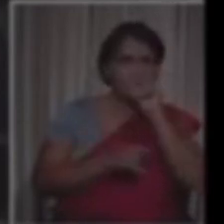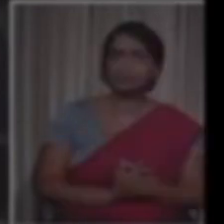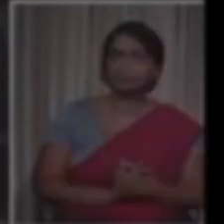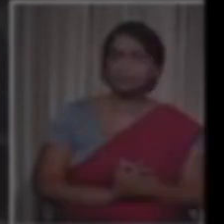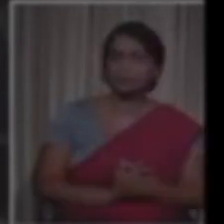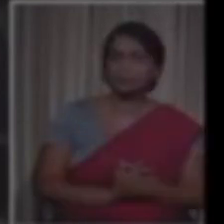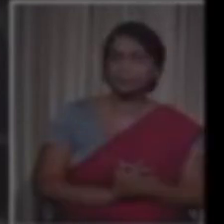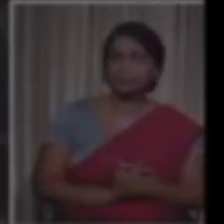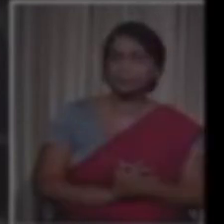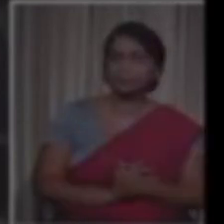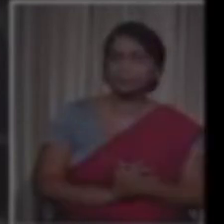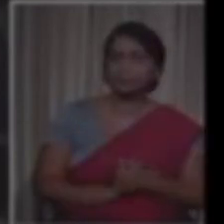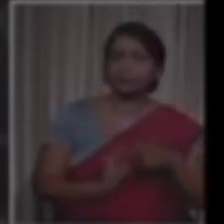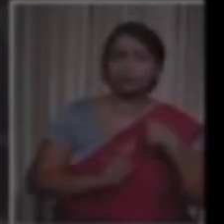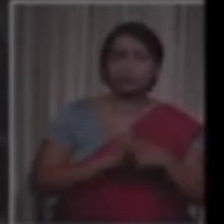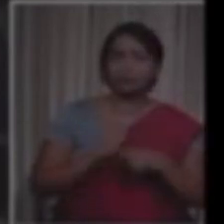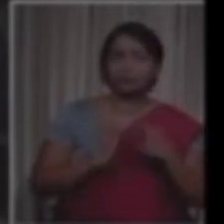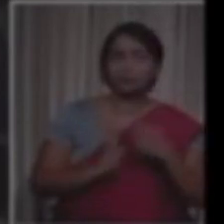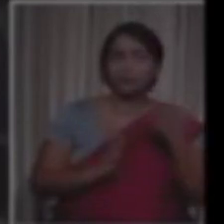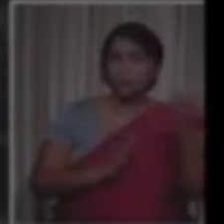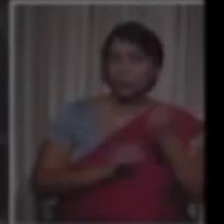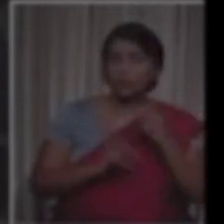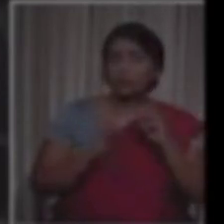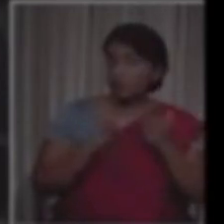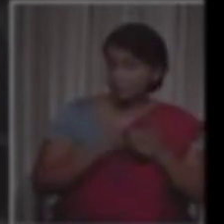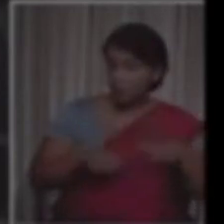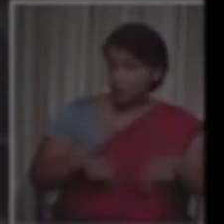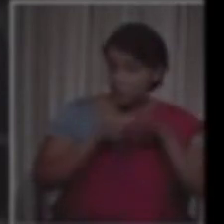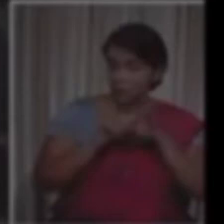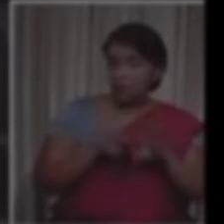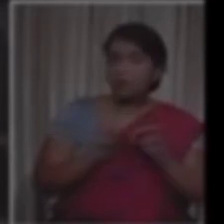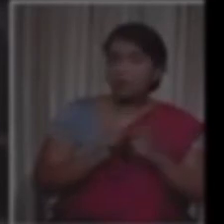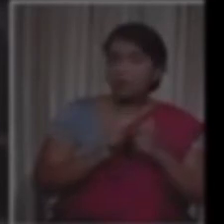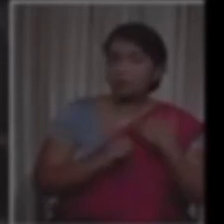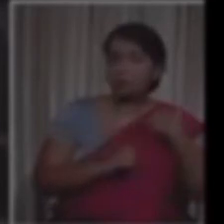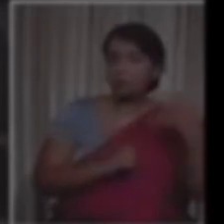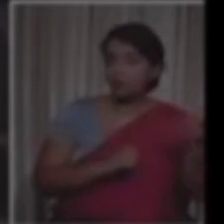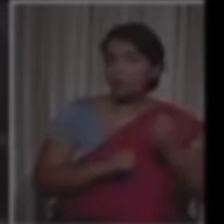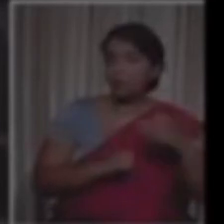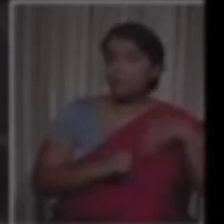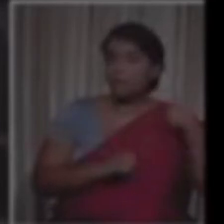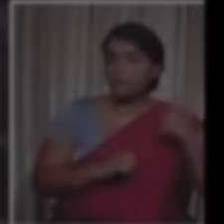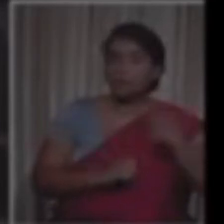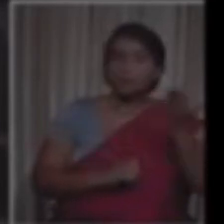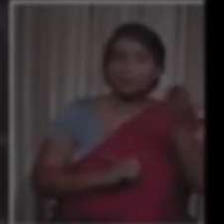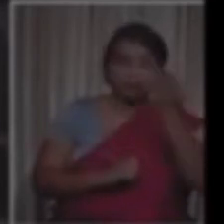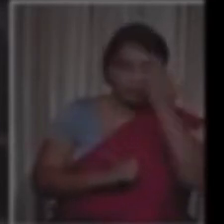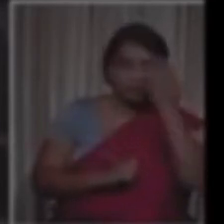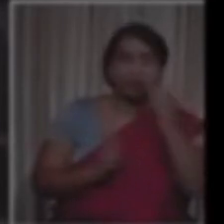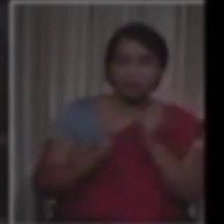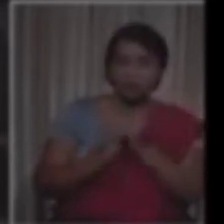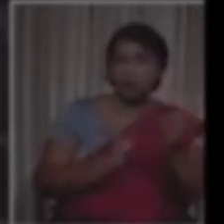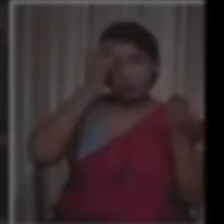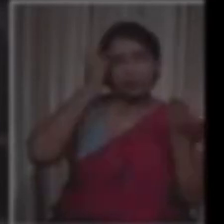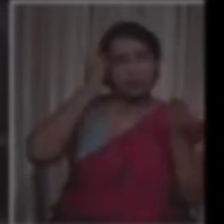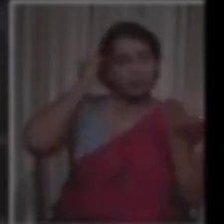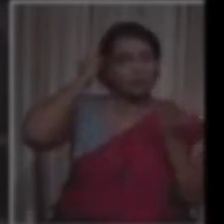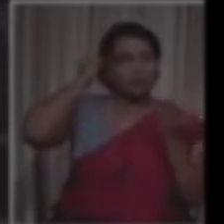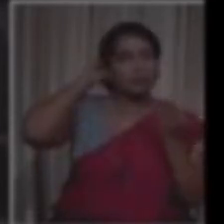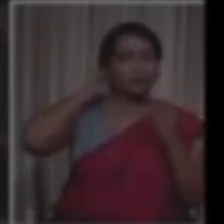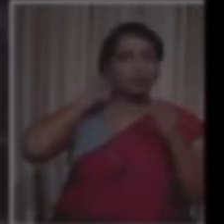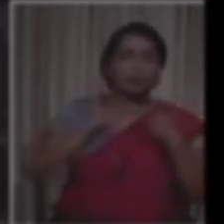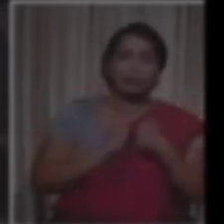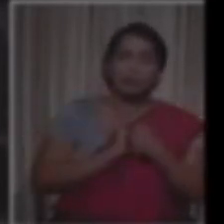යෝජනාව. ඒ අපේ රට ගත හැකි මෙවැනි අර්බුදයකදී අපේ රට ගත හැකි මහඟු ආදර්ශ බවට පත් කරගත හැකිව තිබුණා. මා